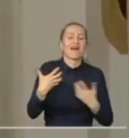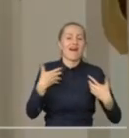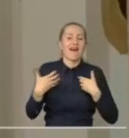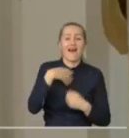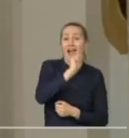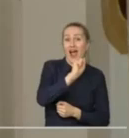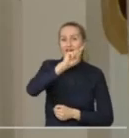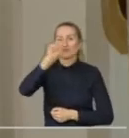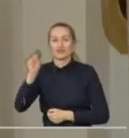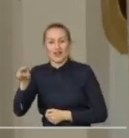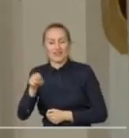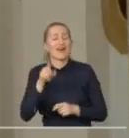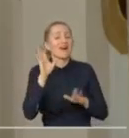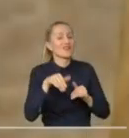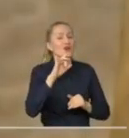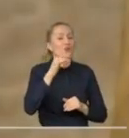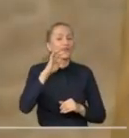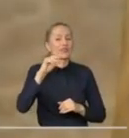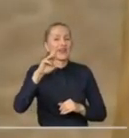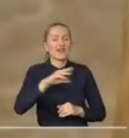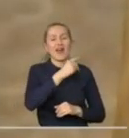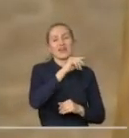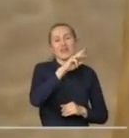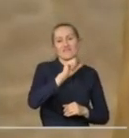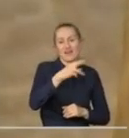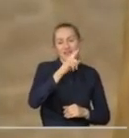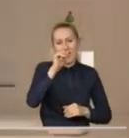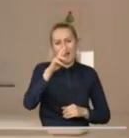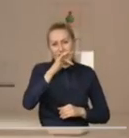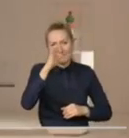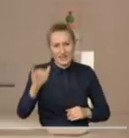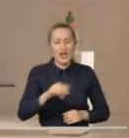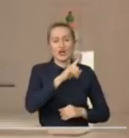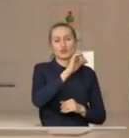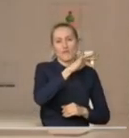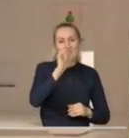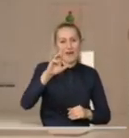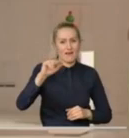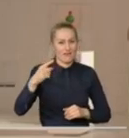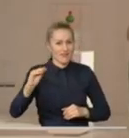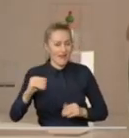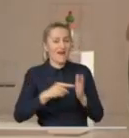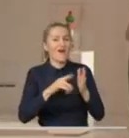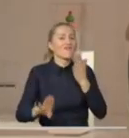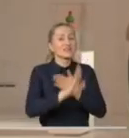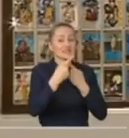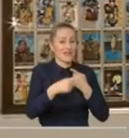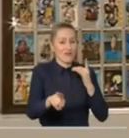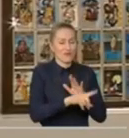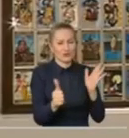I tak można podziwiać pracę Günthera Ückera, Edwarda Hartwiga czy Zofii Rydet. Wystawa będzie czynna do 16